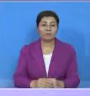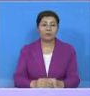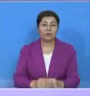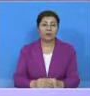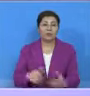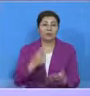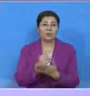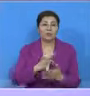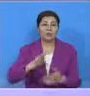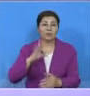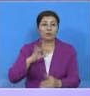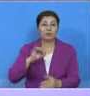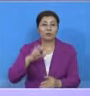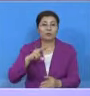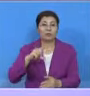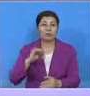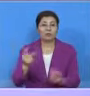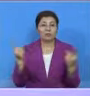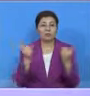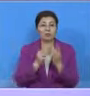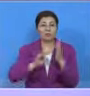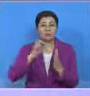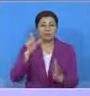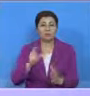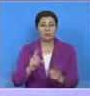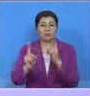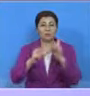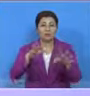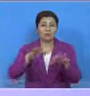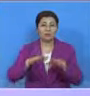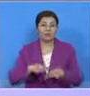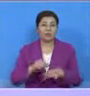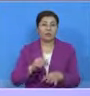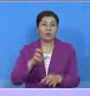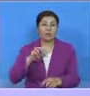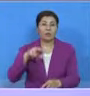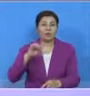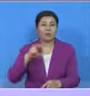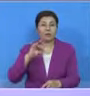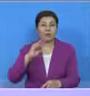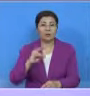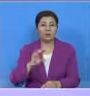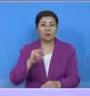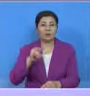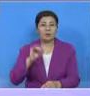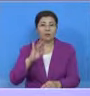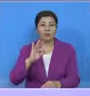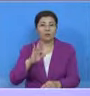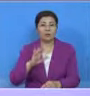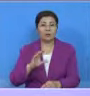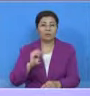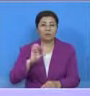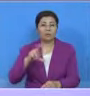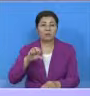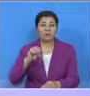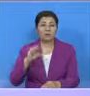Аким области онда Сынуразалин встретился с депутатами мажилиса парламента Амангали Бердалиным, Галымжаном Елеовым, Даниёй